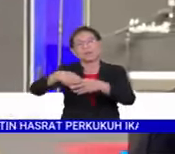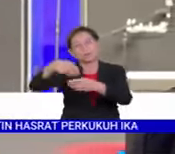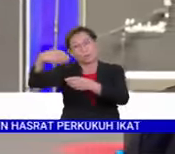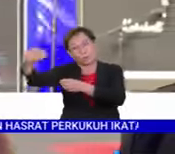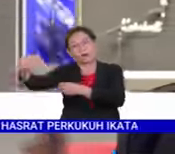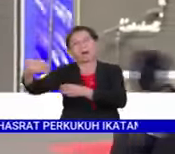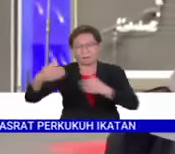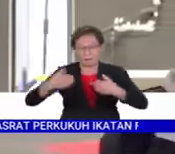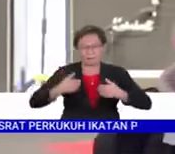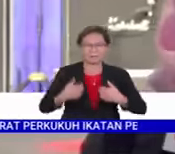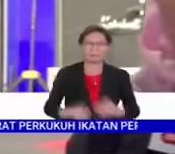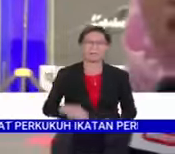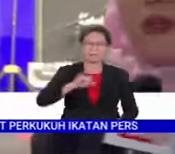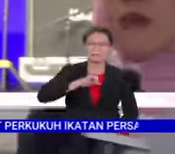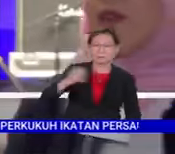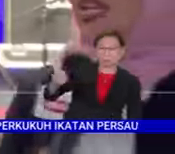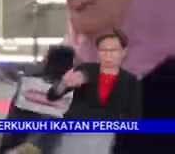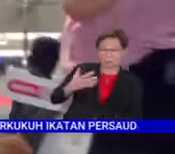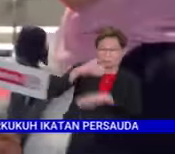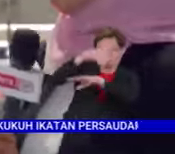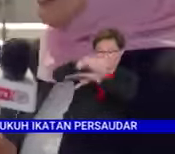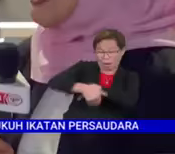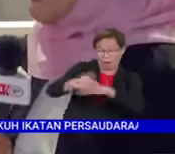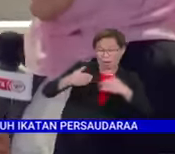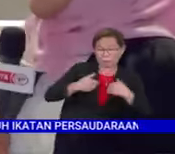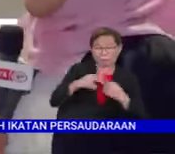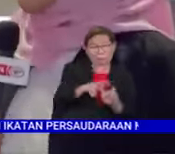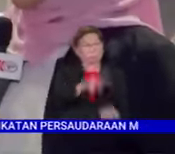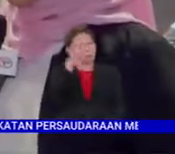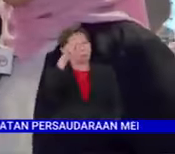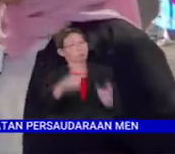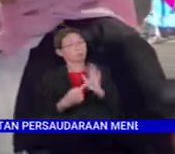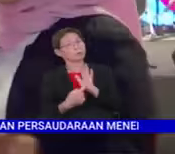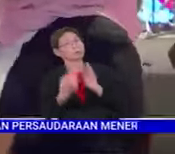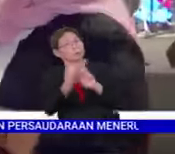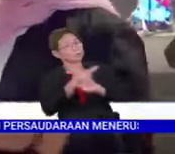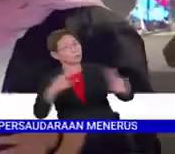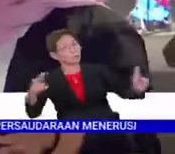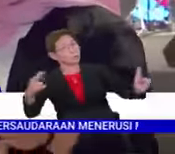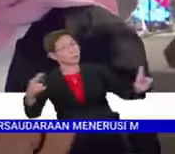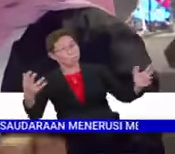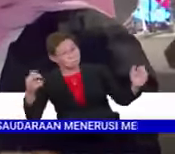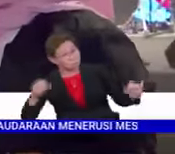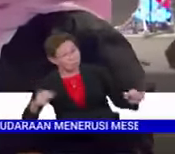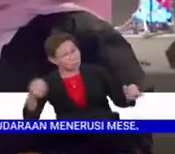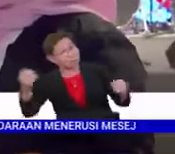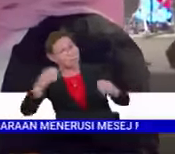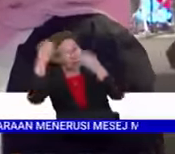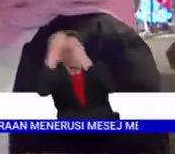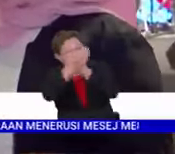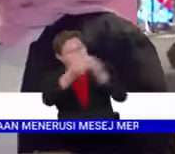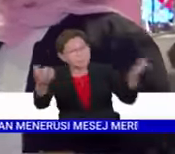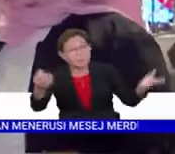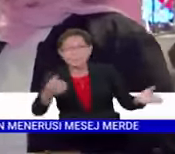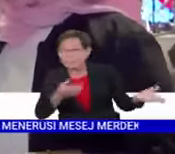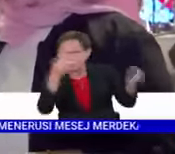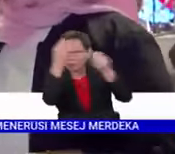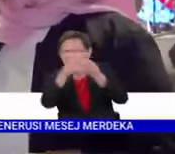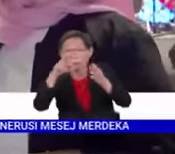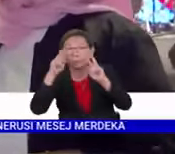sendiri. Dan saya difahamkan juga pada malam ini ada kejutan yang disediakan oleh kru produksi. Mungkin boleh bagi hint sikitlah kepada penonton di rumah.